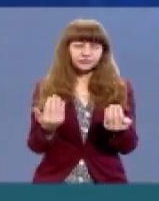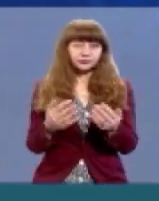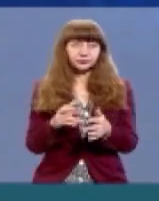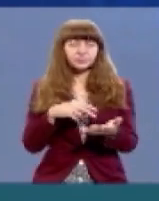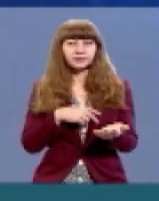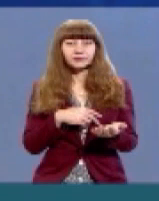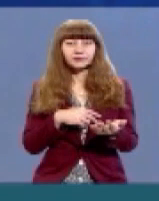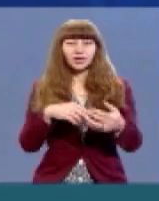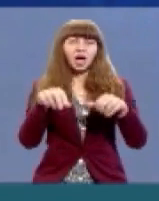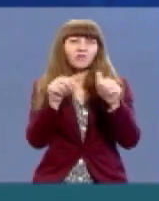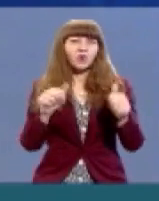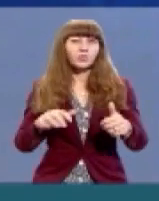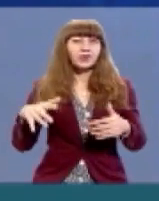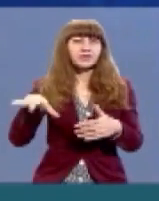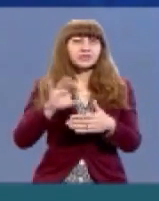уже все